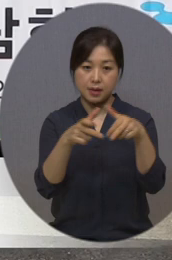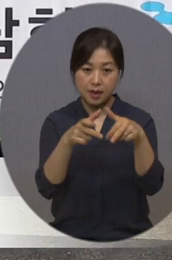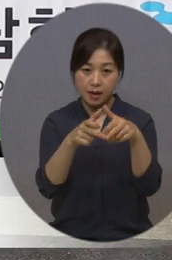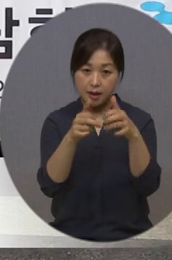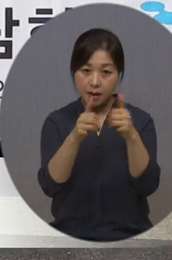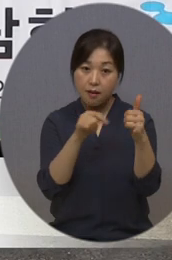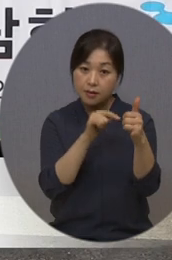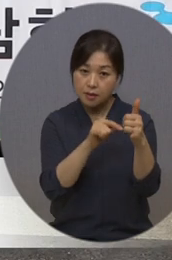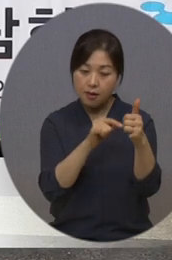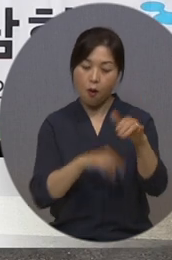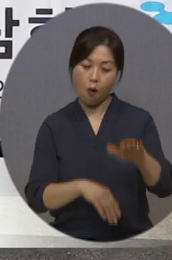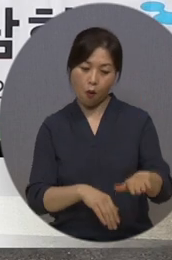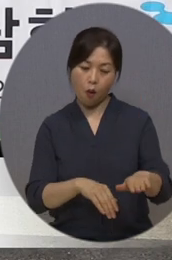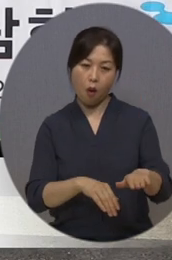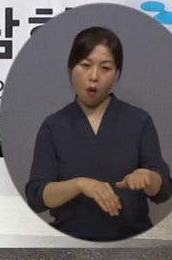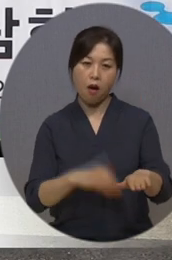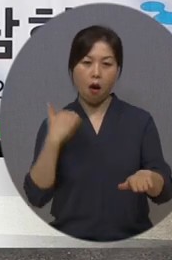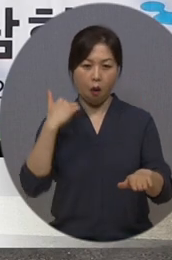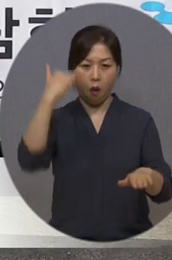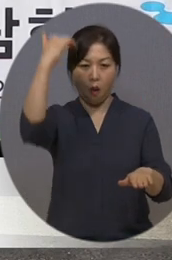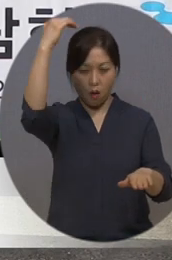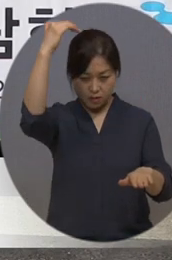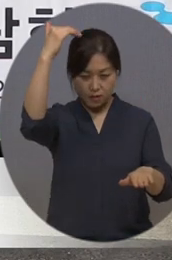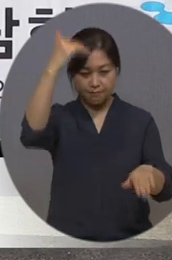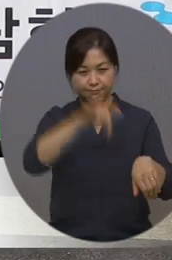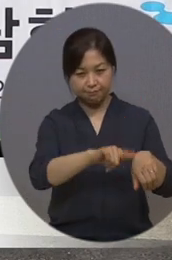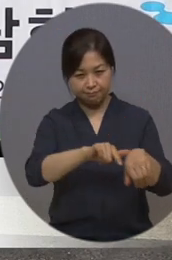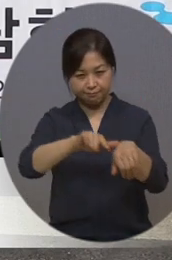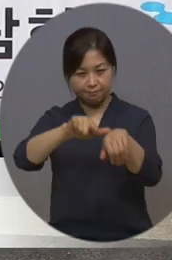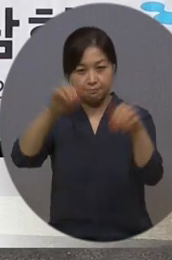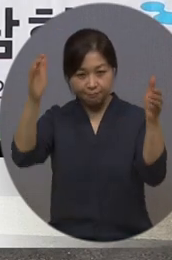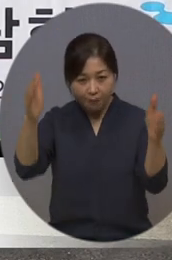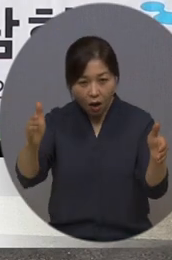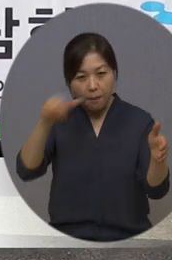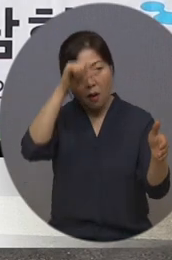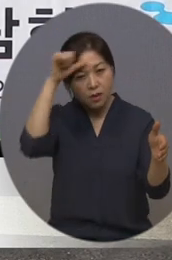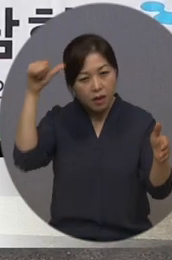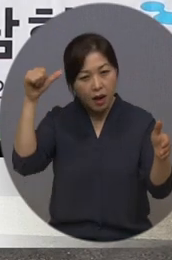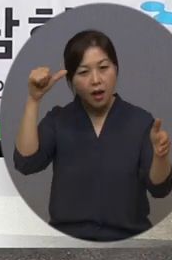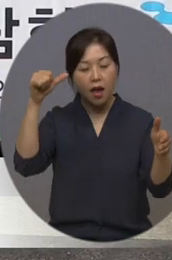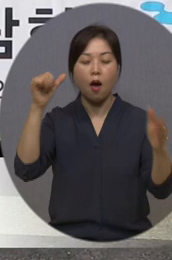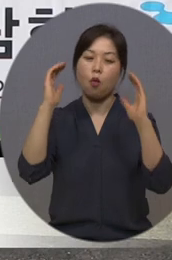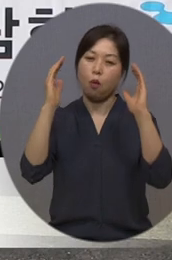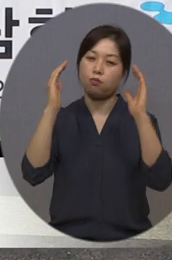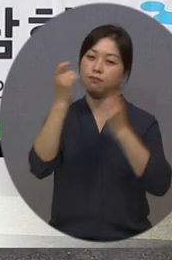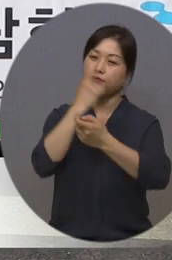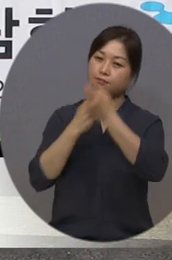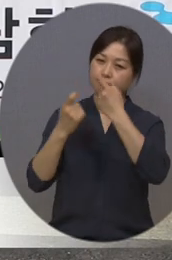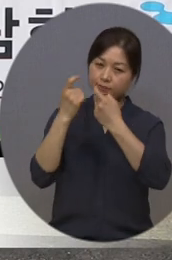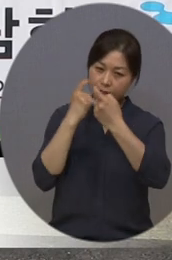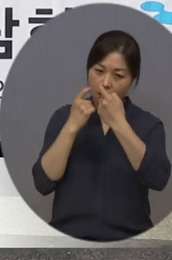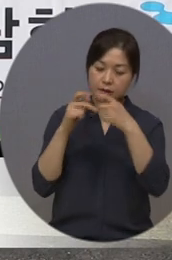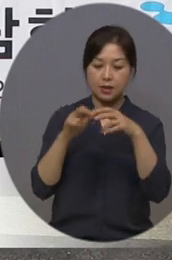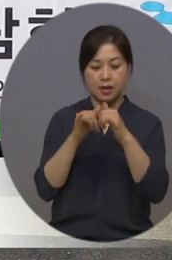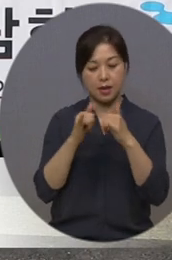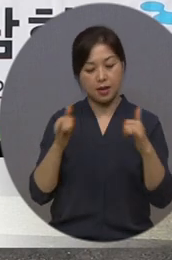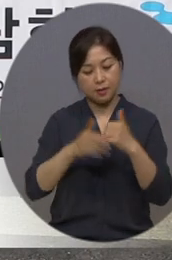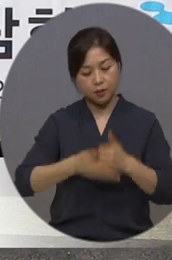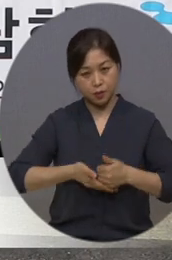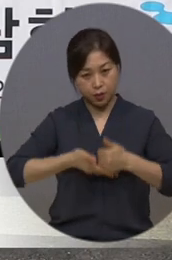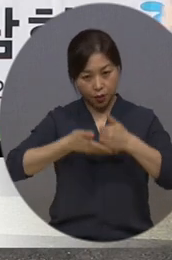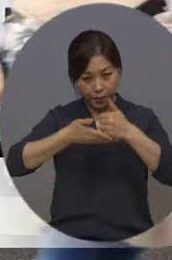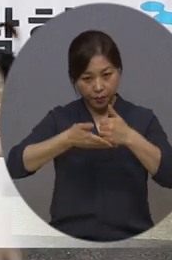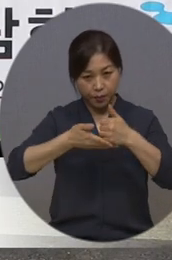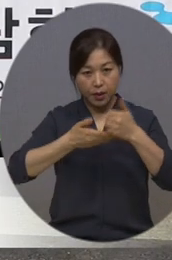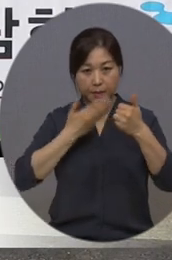장애인들이 어려서부터 어른이 되어서 평생 동안 학습함으로 인해서 장애인의